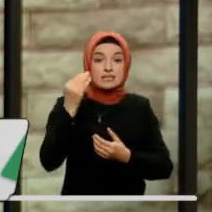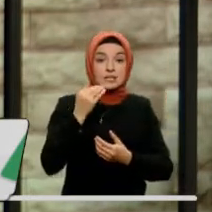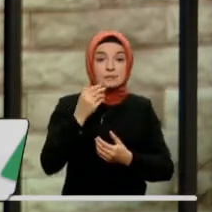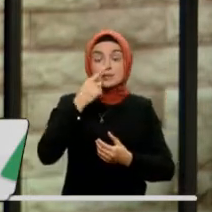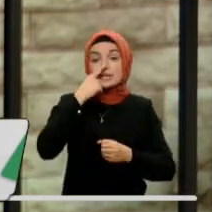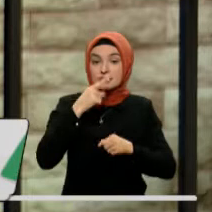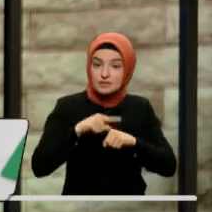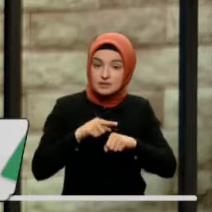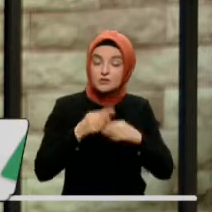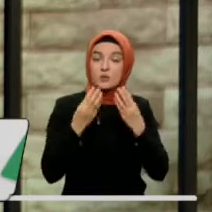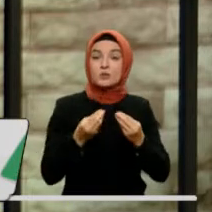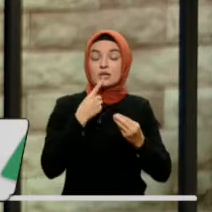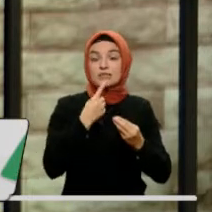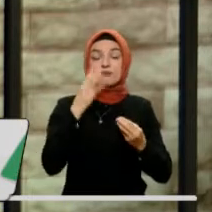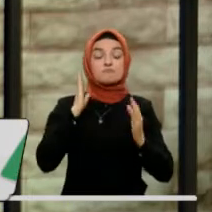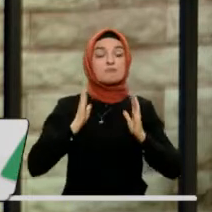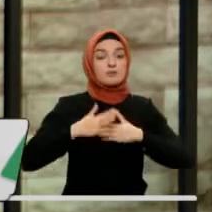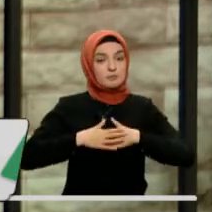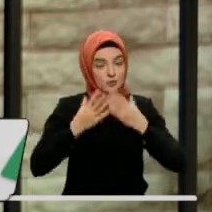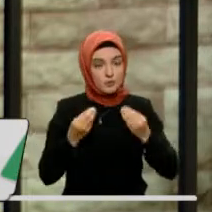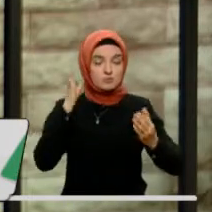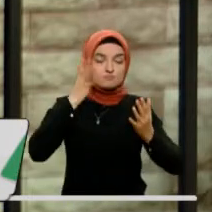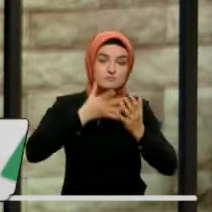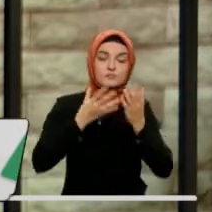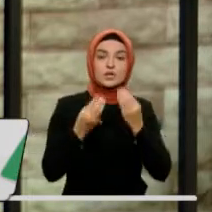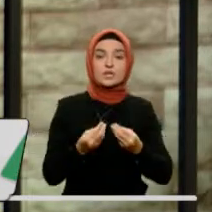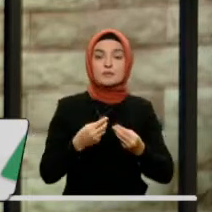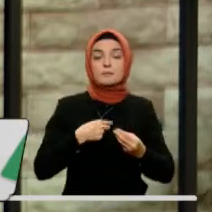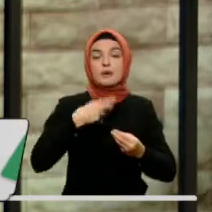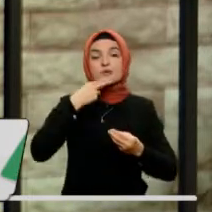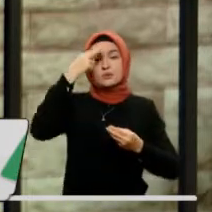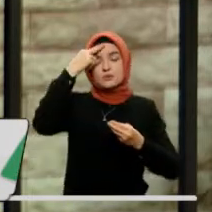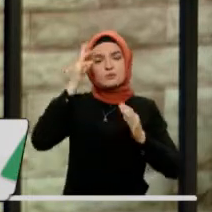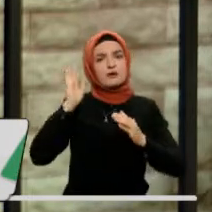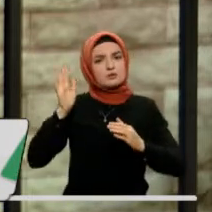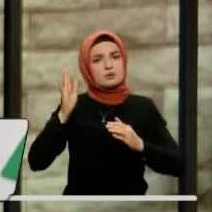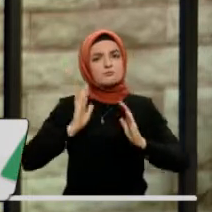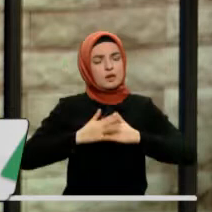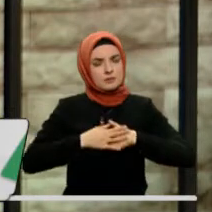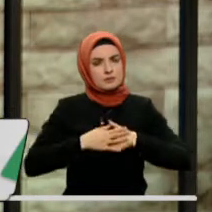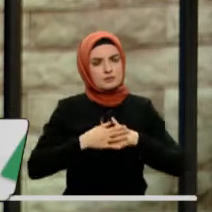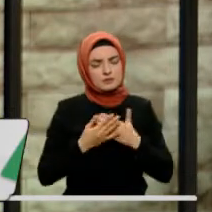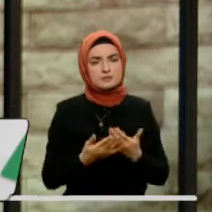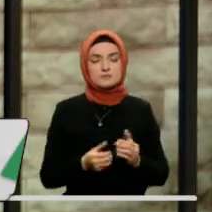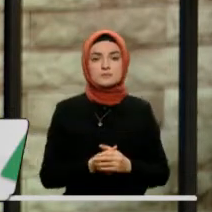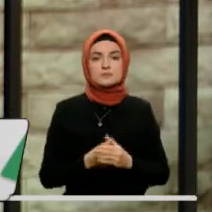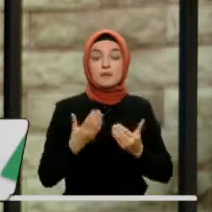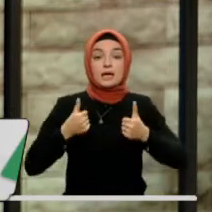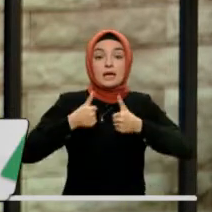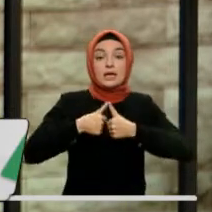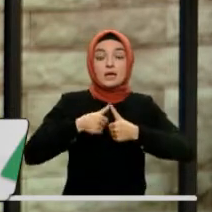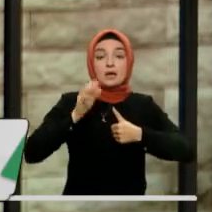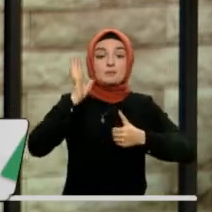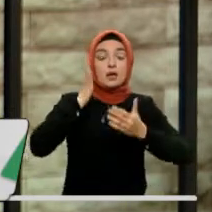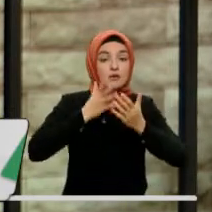istiyorum, 5 vakit namaz kılsın diyorum. Delikanlı diyor ki ben işte cumaya gidiyorum, namazı kılarım. Öyle söylüyor. Ama evlendiğimizde 5